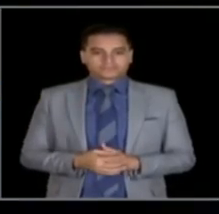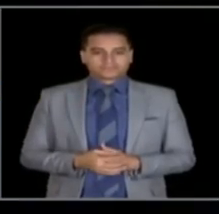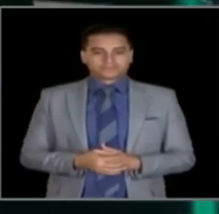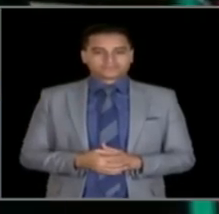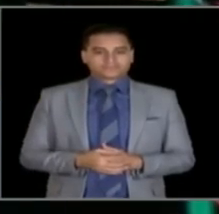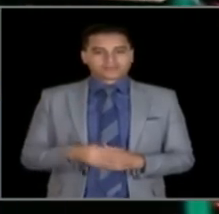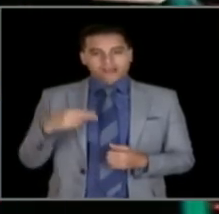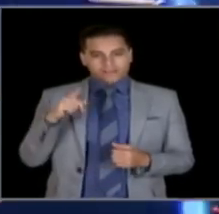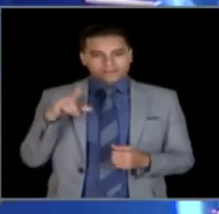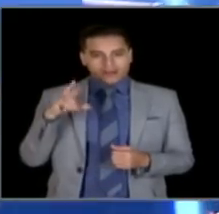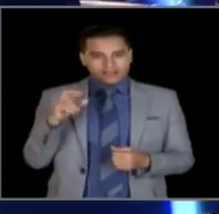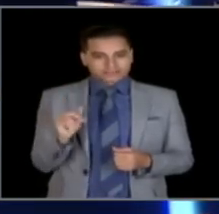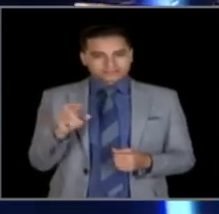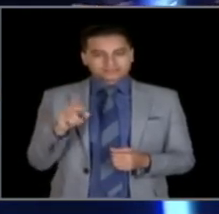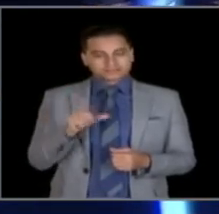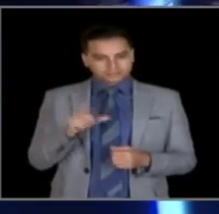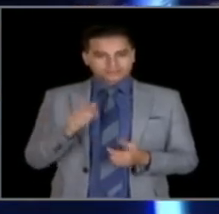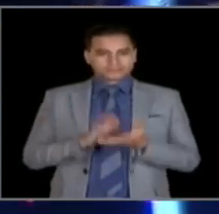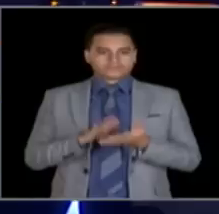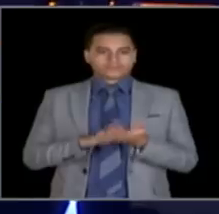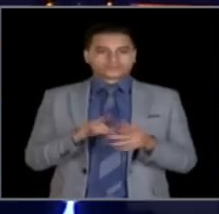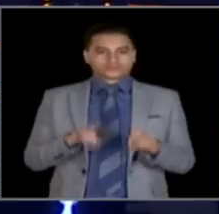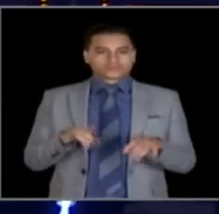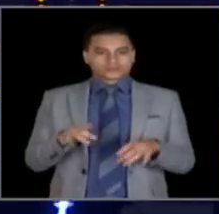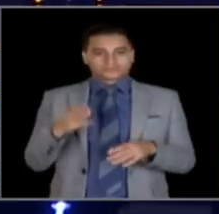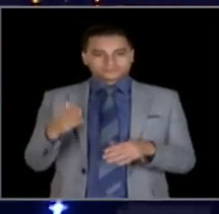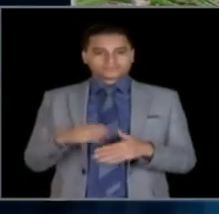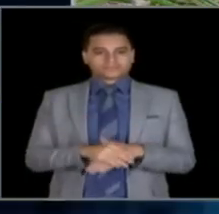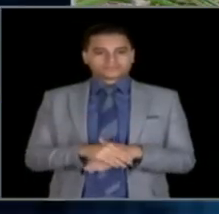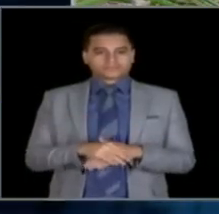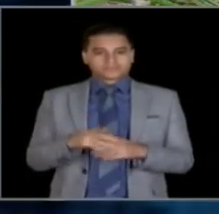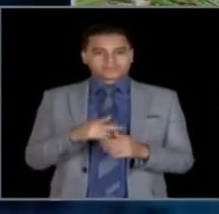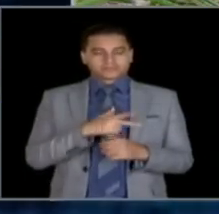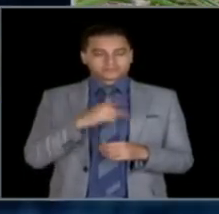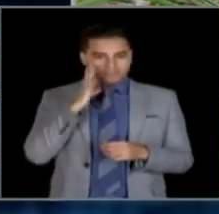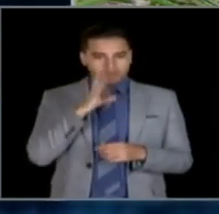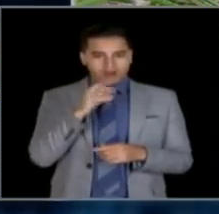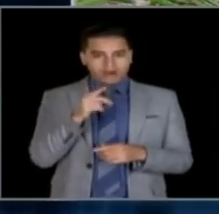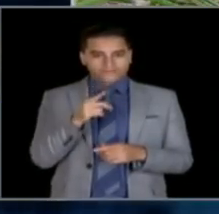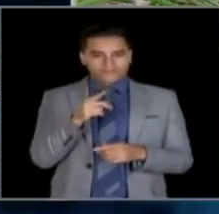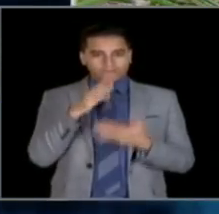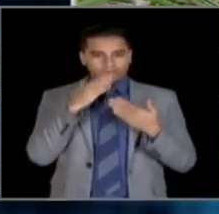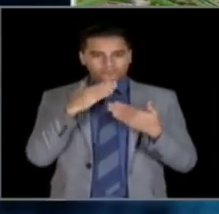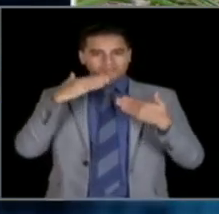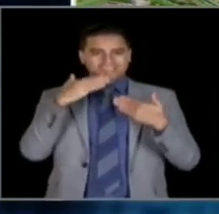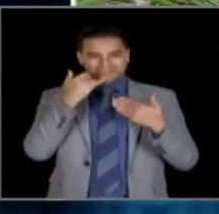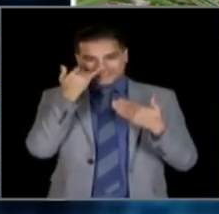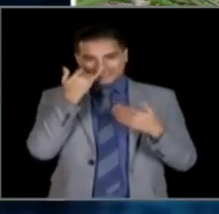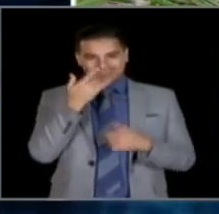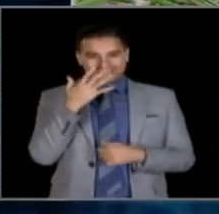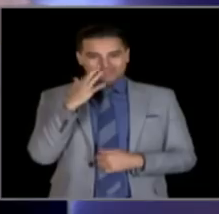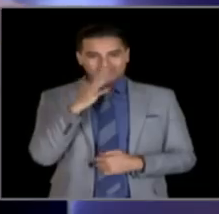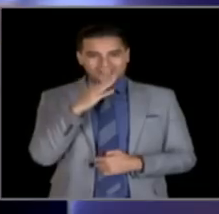عبد العزيز، برافو عليك. طبعا قارة أستراليا بيسموه المبتسم، بيضحك